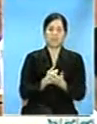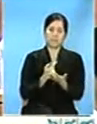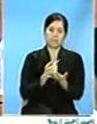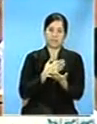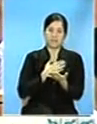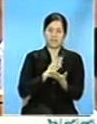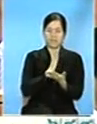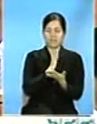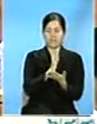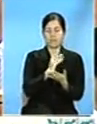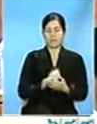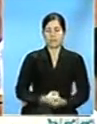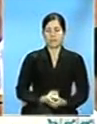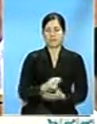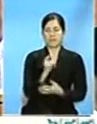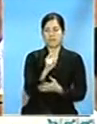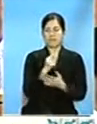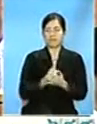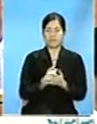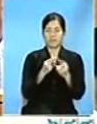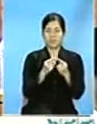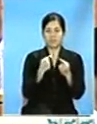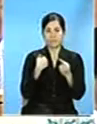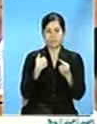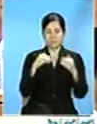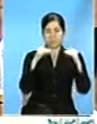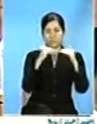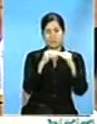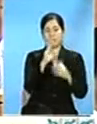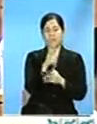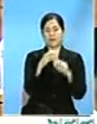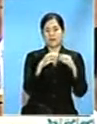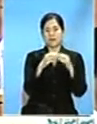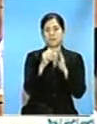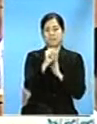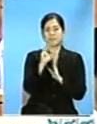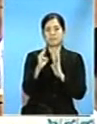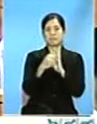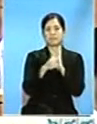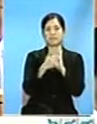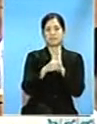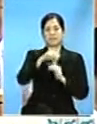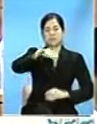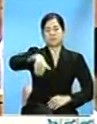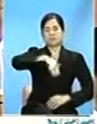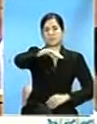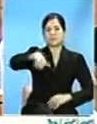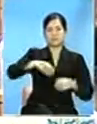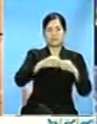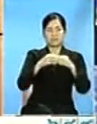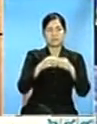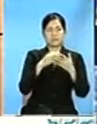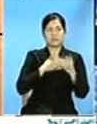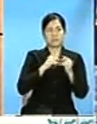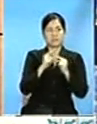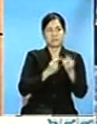รียนนิดนึงเอกภาพความเป็นสวอีสานทุกคนที่อยู่ข้างหลังผมทุกท่านนะฮะเรียนนิดนึงเลยครับเราคุยกันต